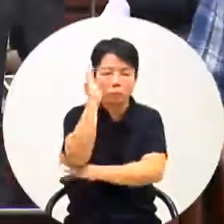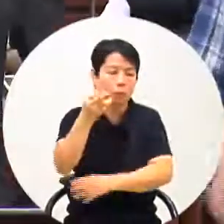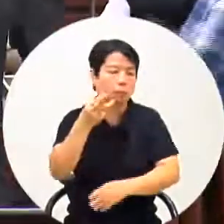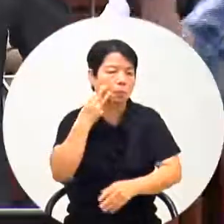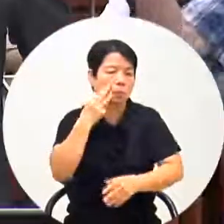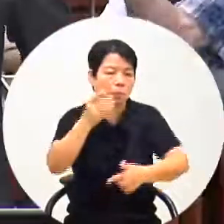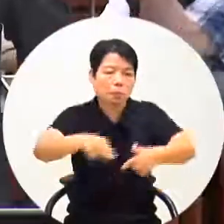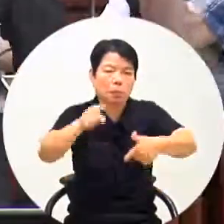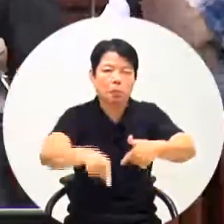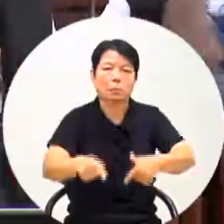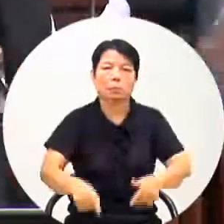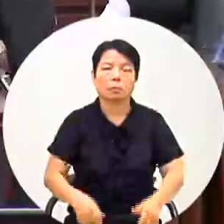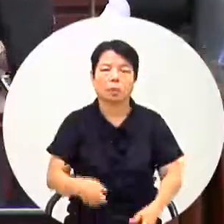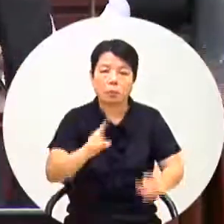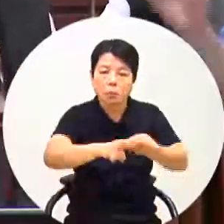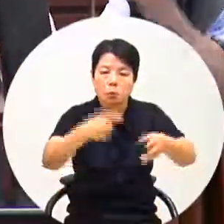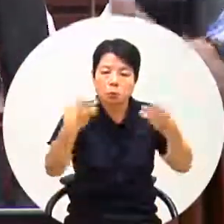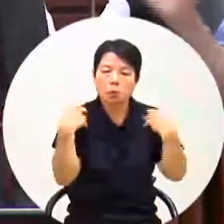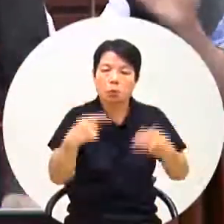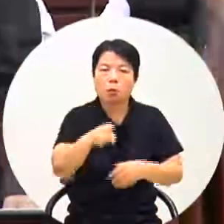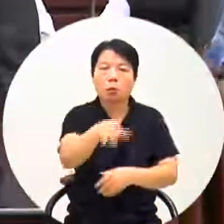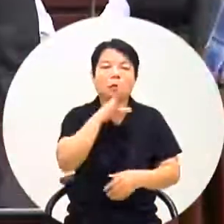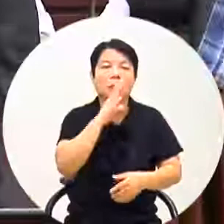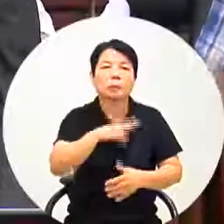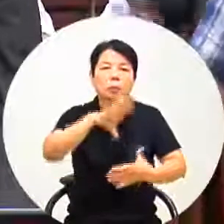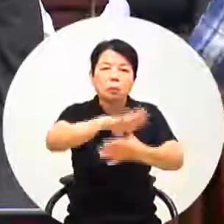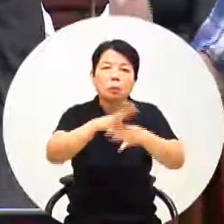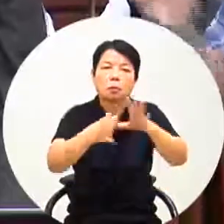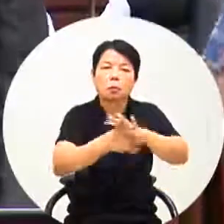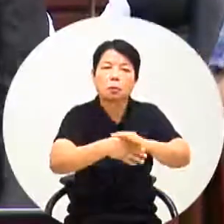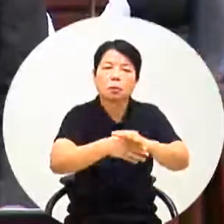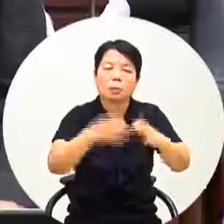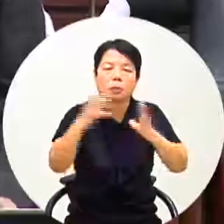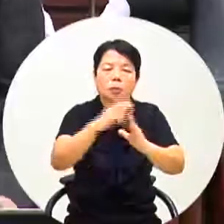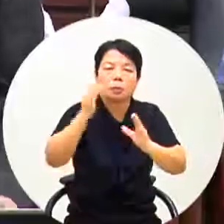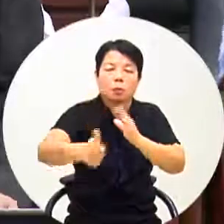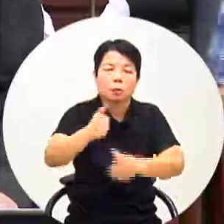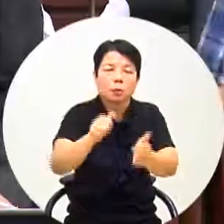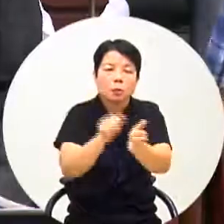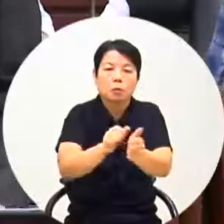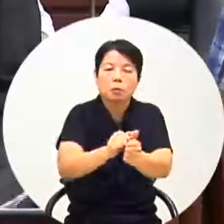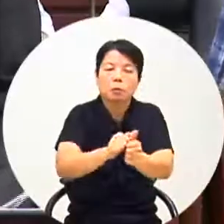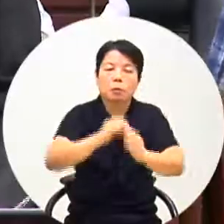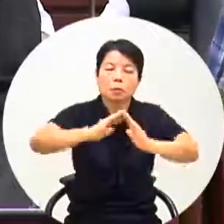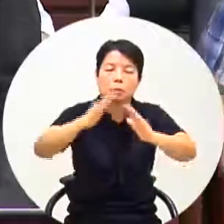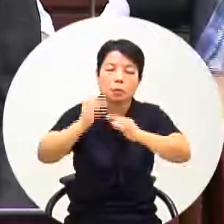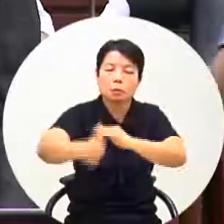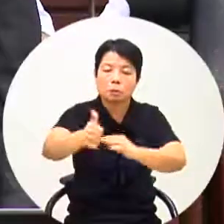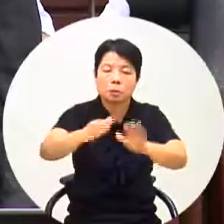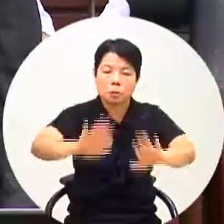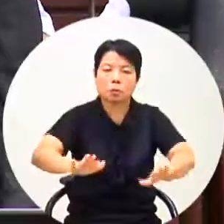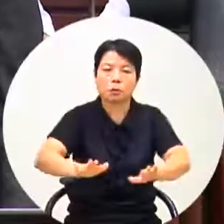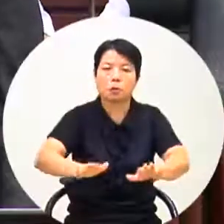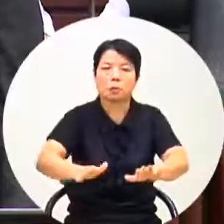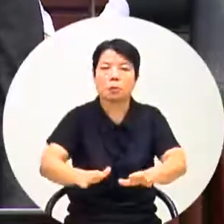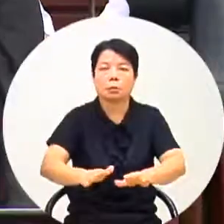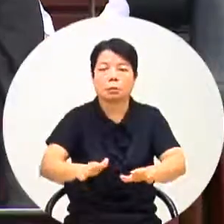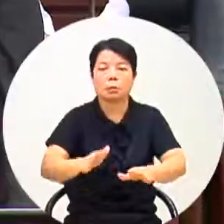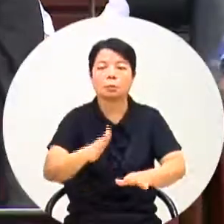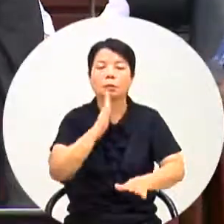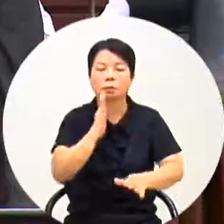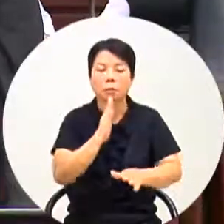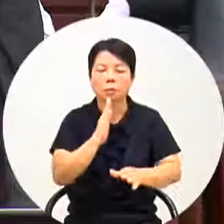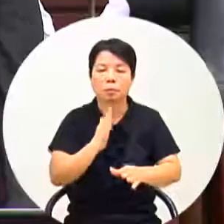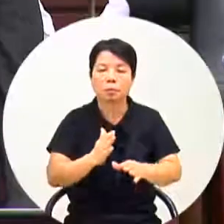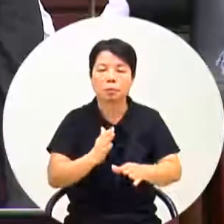个主委，我就拜托你，你是文化局长出身的副市长兼现在的都委会的主委，这个庙宇是